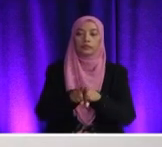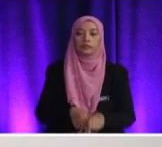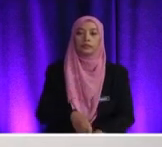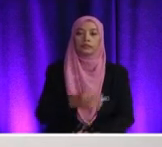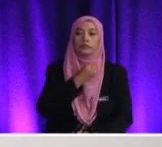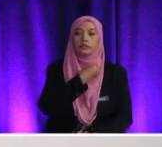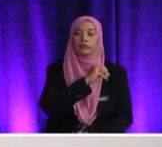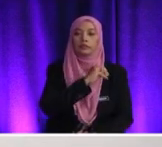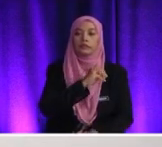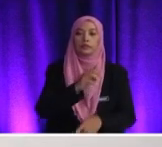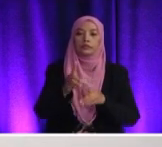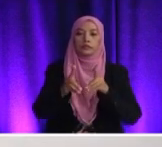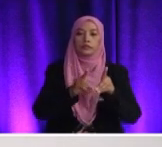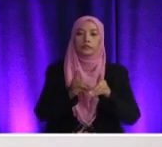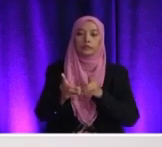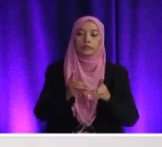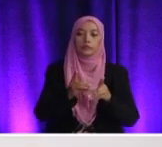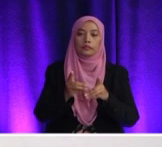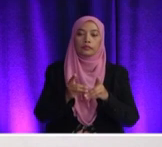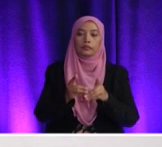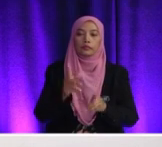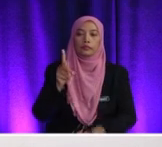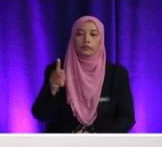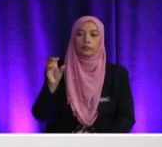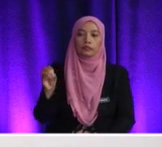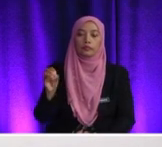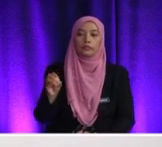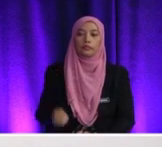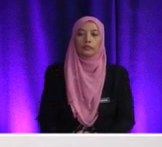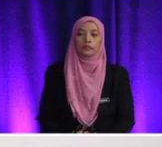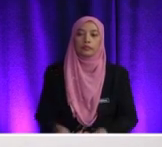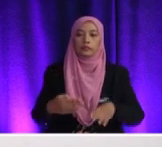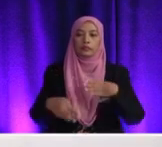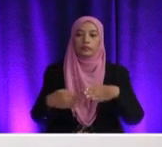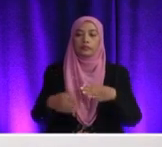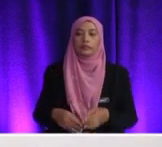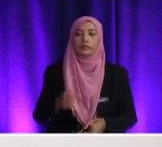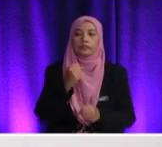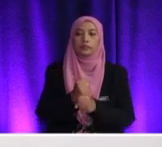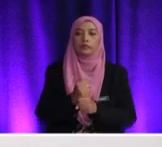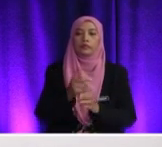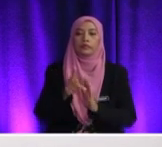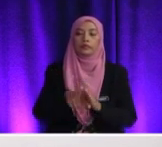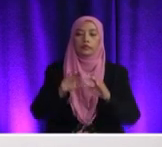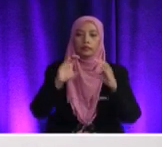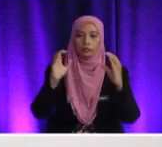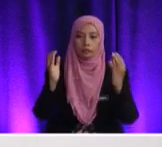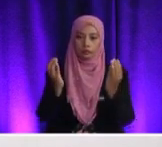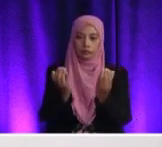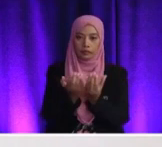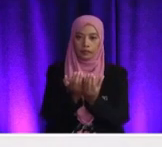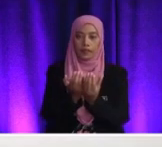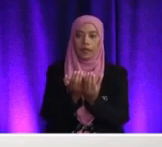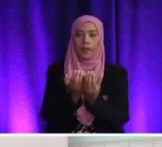agar berdisiplin kegiatan program juga dapat membentuk budaya penjahit kerja berpasukan Jinggo budaya kerja